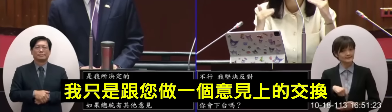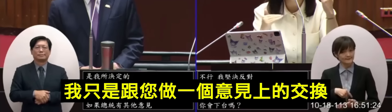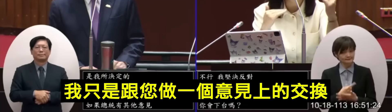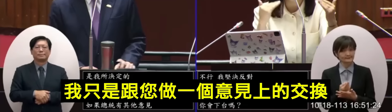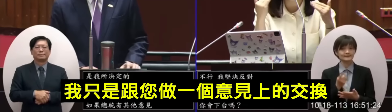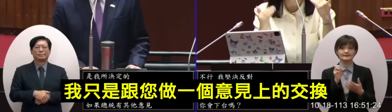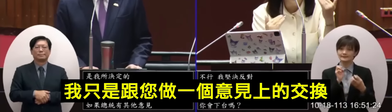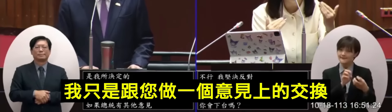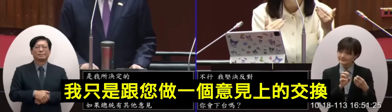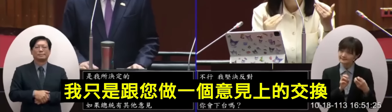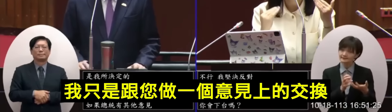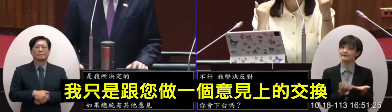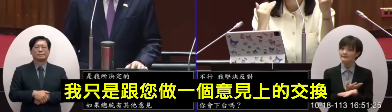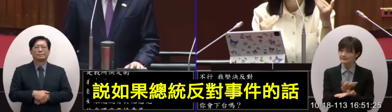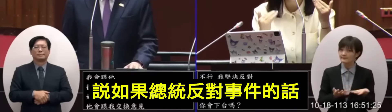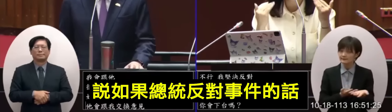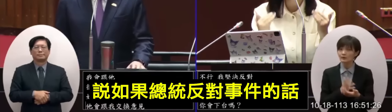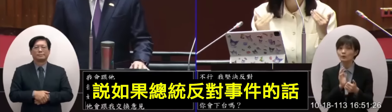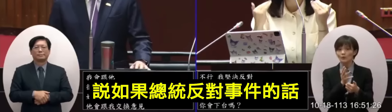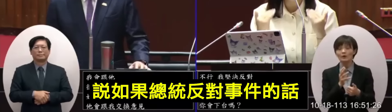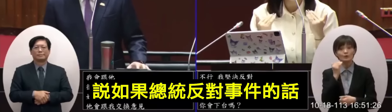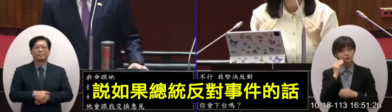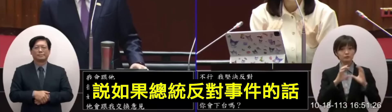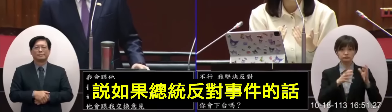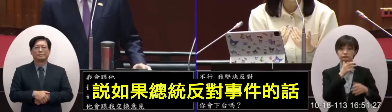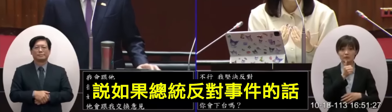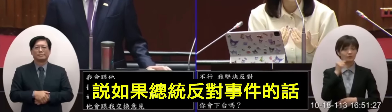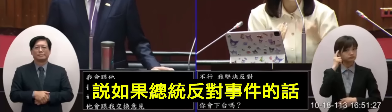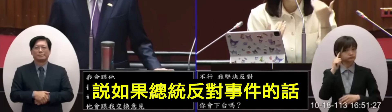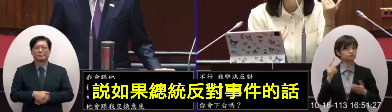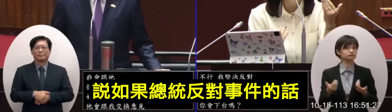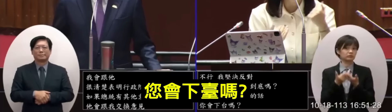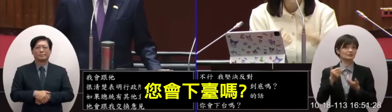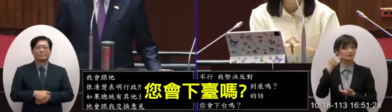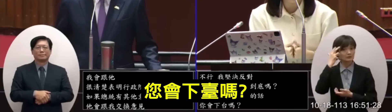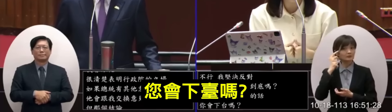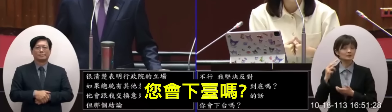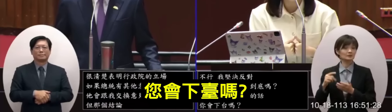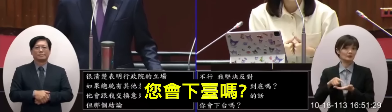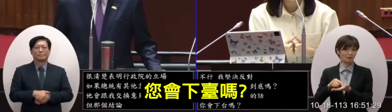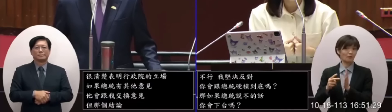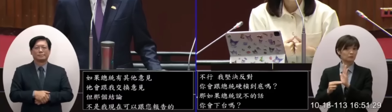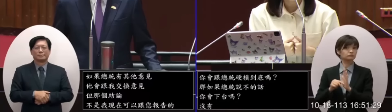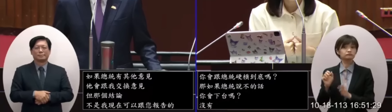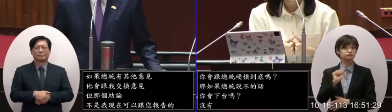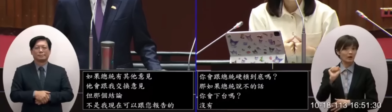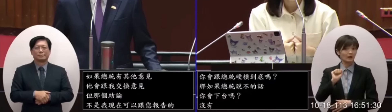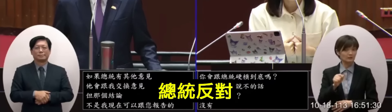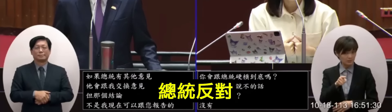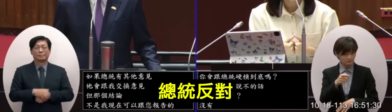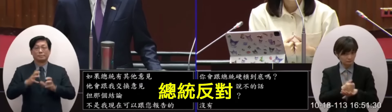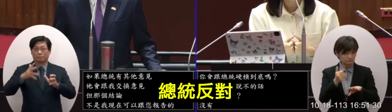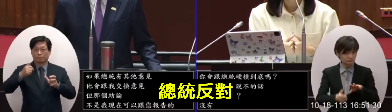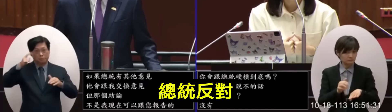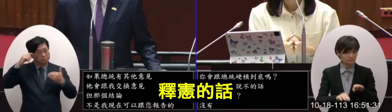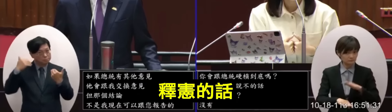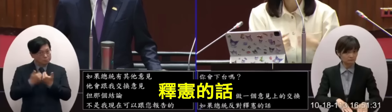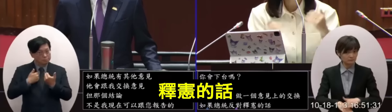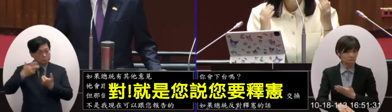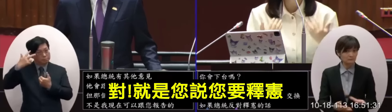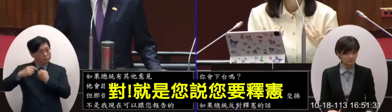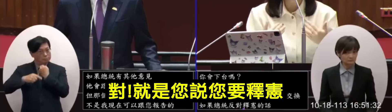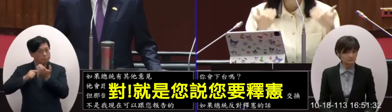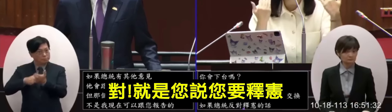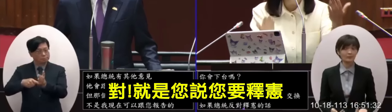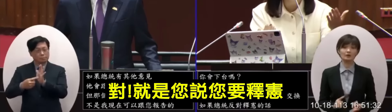一个意见上的交换，说如果总统反对释宪的话，您会下台吗？ 总统反对释宪的话，